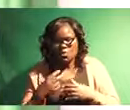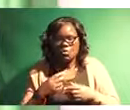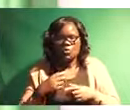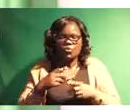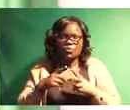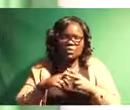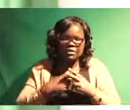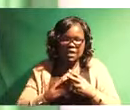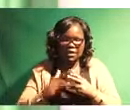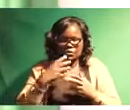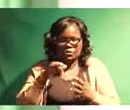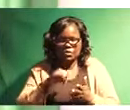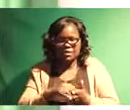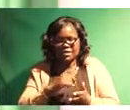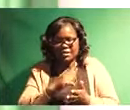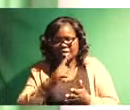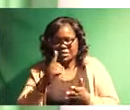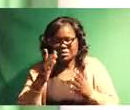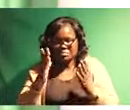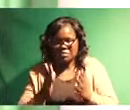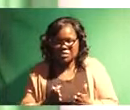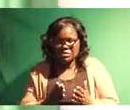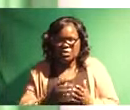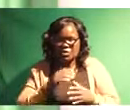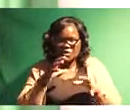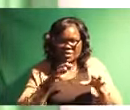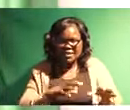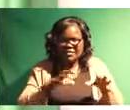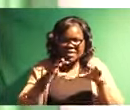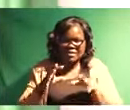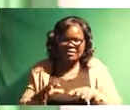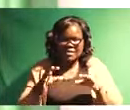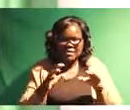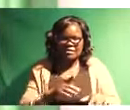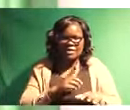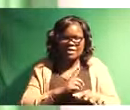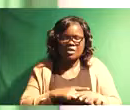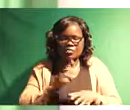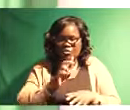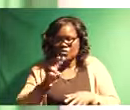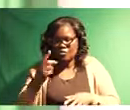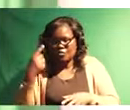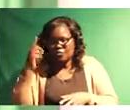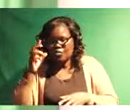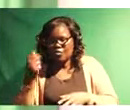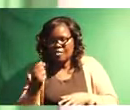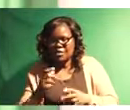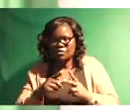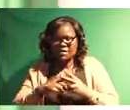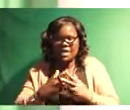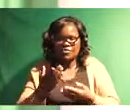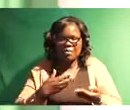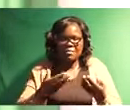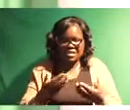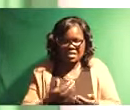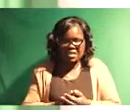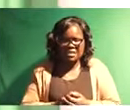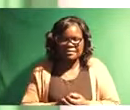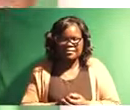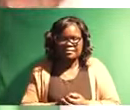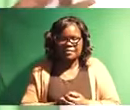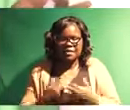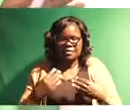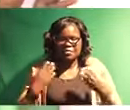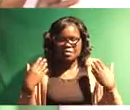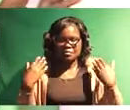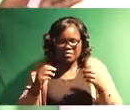out ili kila mtu asiangaishwe wakati anatafuta pesa ya kuendesha biashara yake. Watu wa